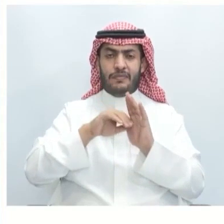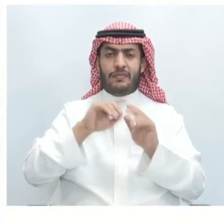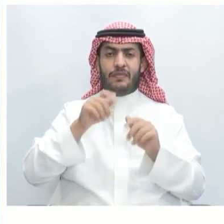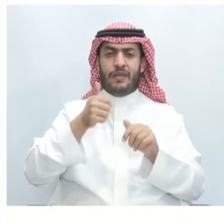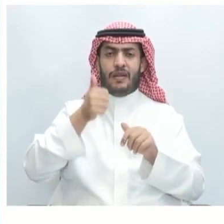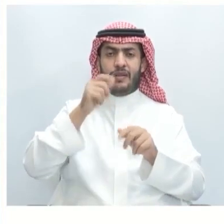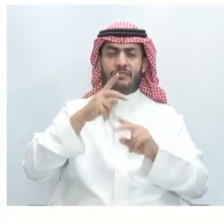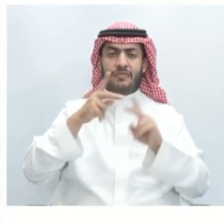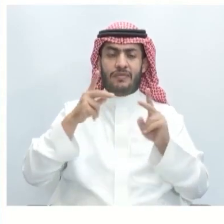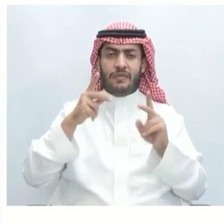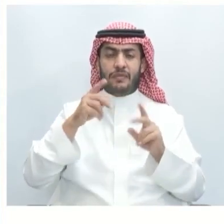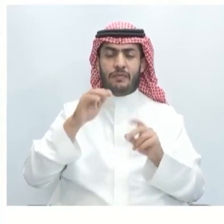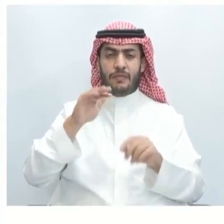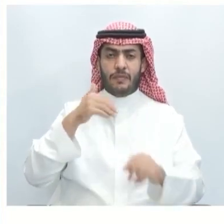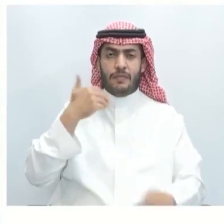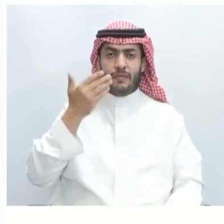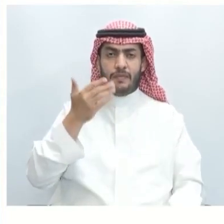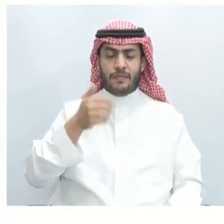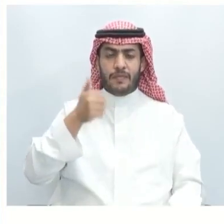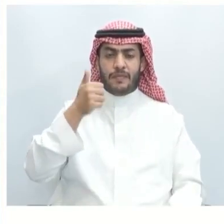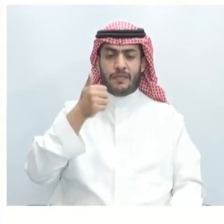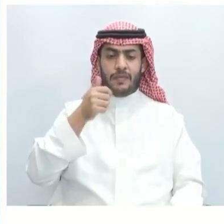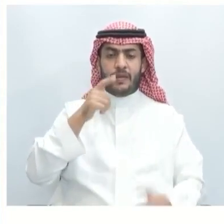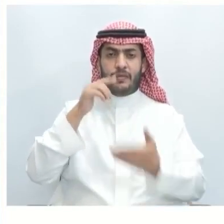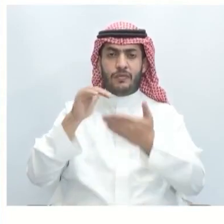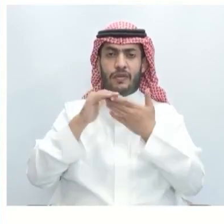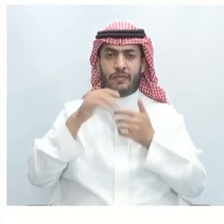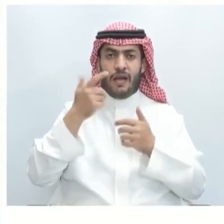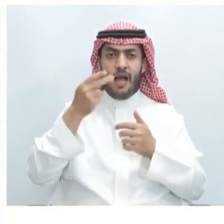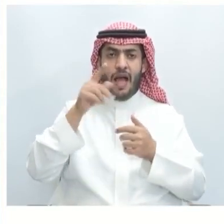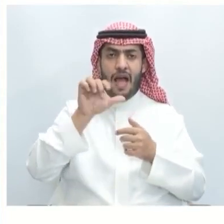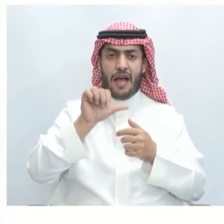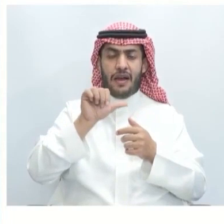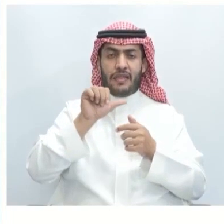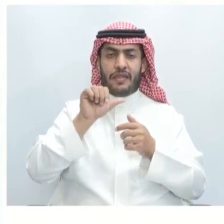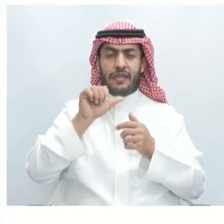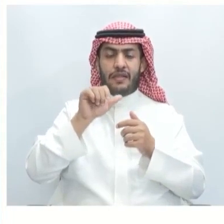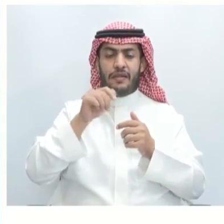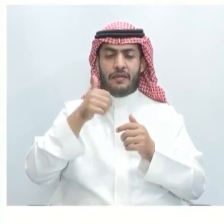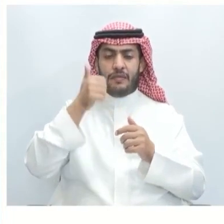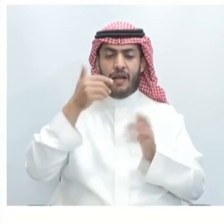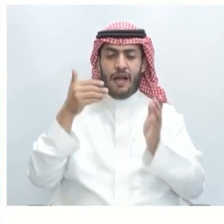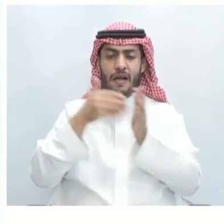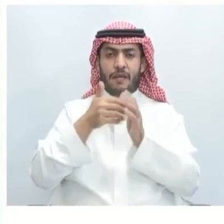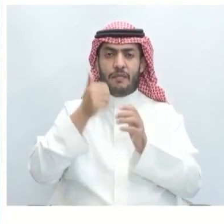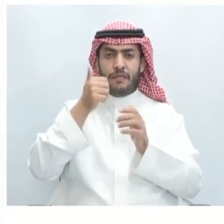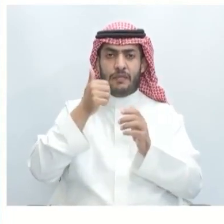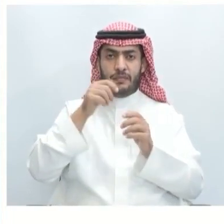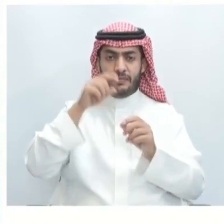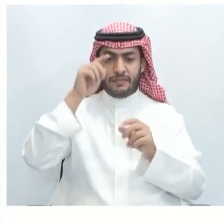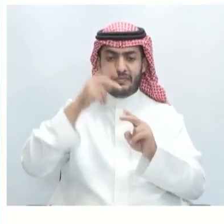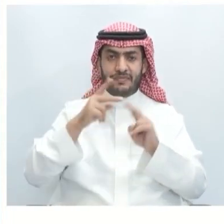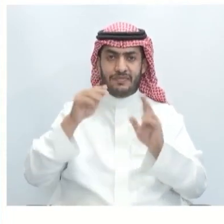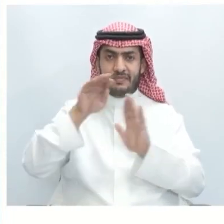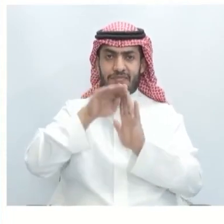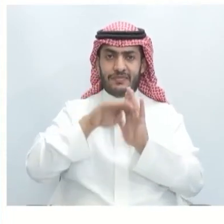السيناريو الاخر وبعد ذلك اداه السيناريو تساعدنا في عرض ملخص لهذا السيناريو في نهايه الامر بعد ندخل عديد من